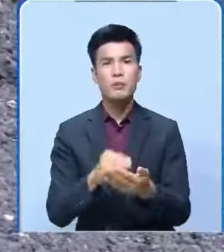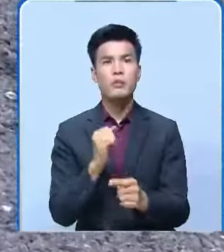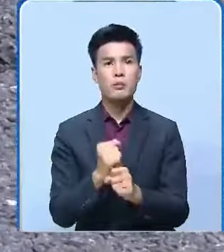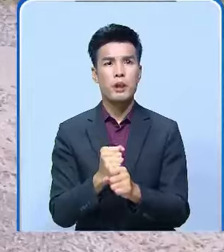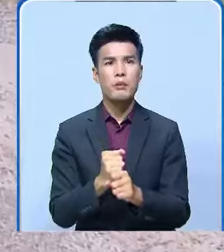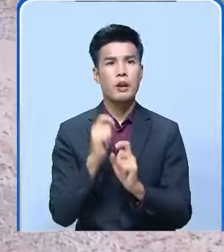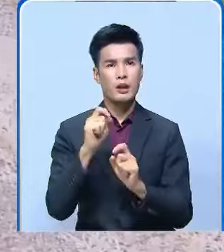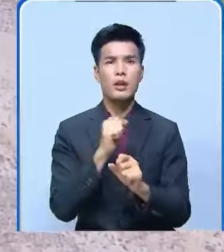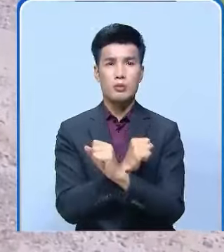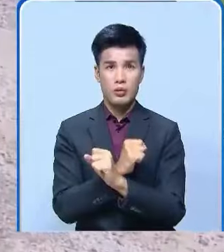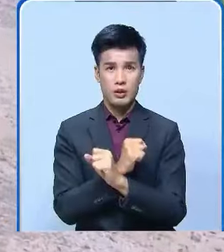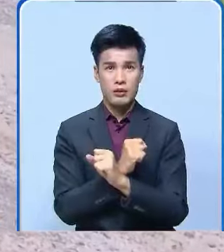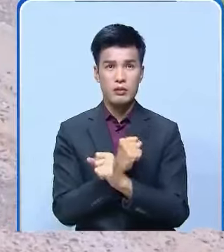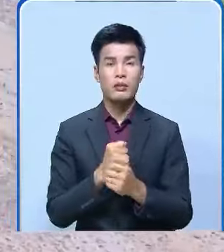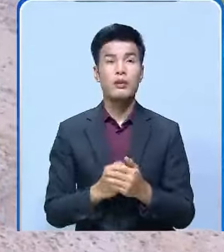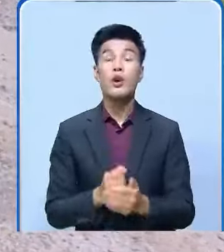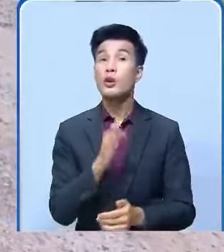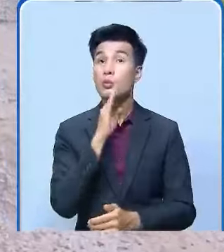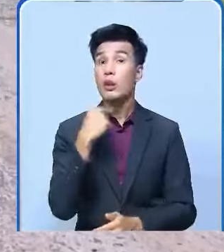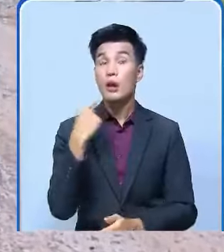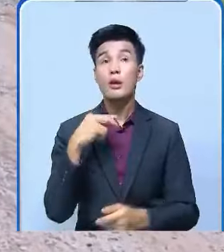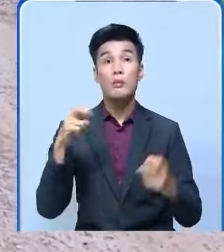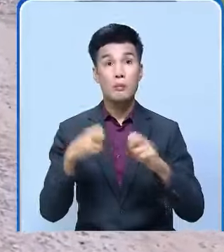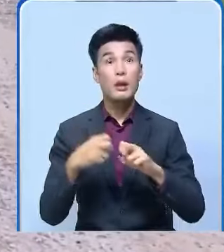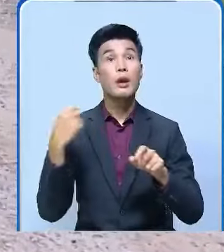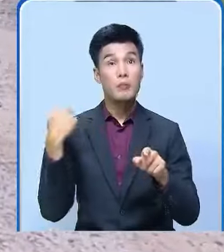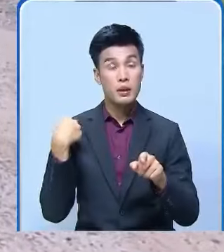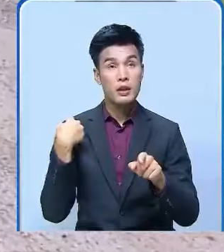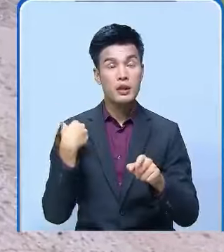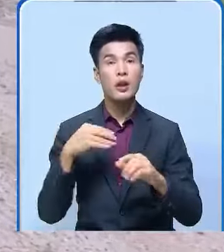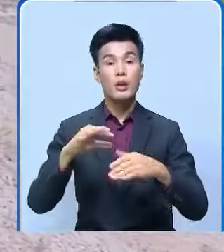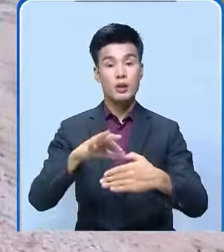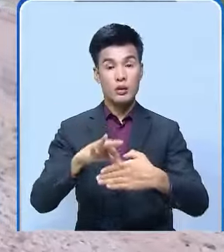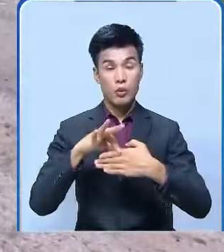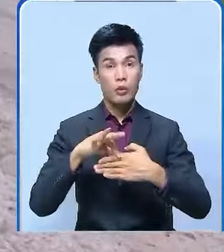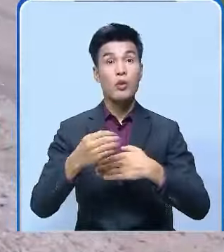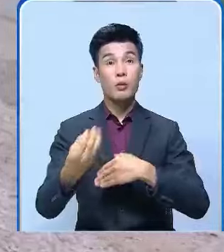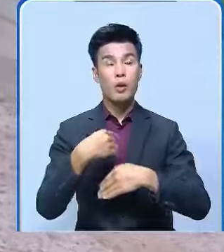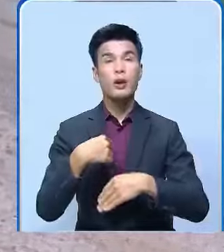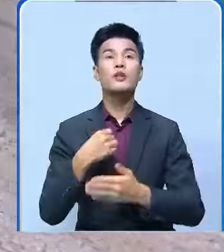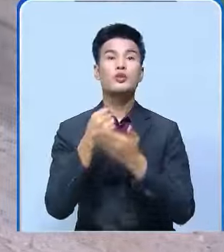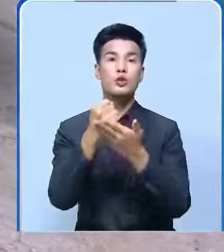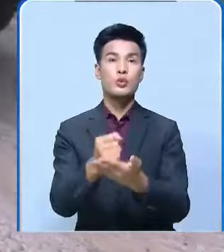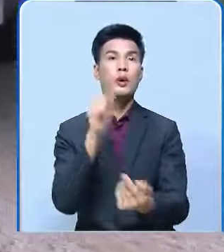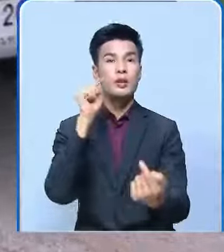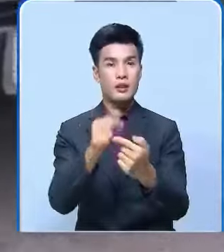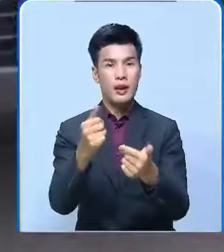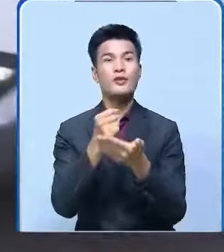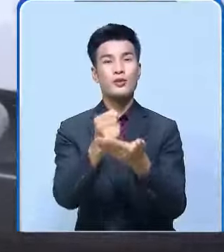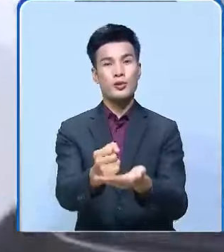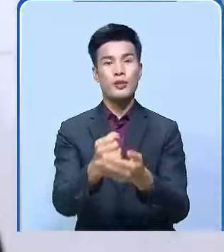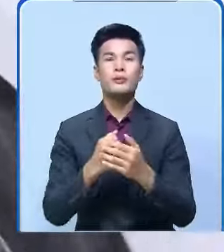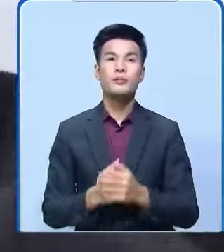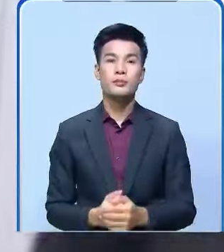กิดอันตรายขึ้นอีกหากคุณผู้ชมเจอปัญหาความเดือดร้อนลองส่งเรื่องมาหาเราให้เป็นที่พึ่งอยู่เคียงข้างคุณดูนะครับ